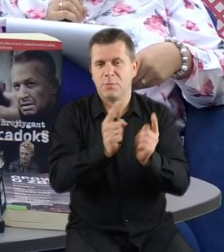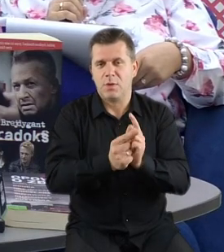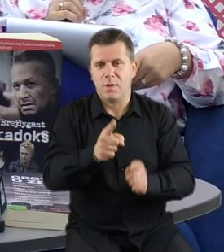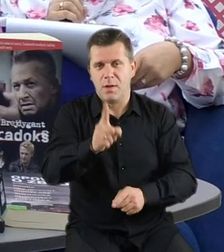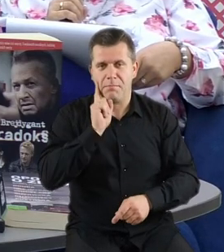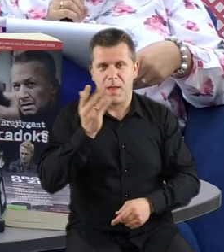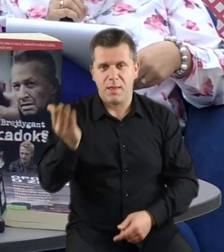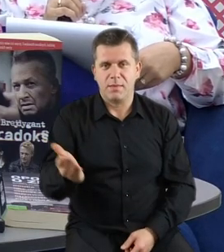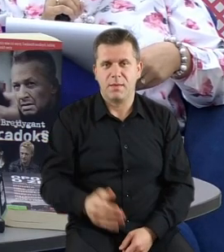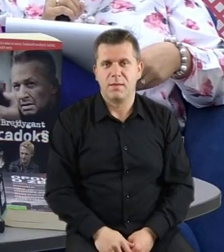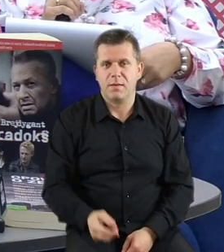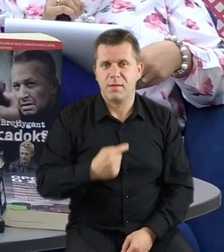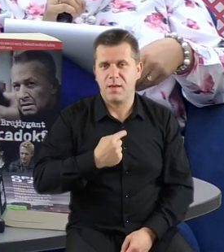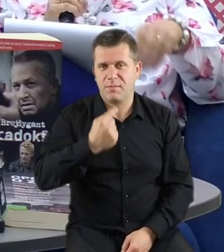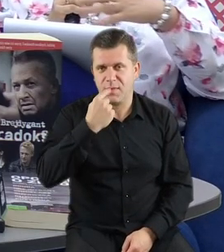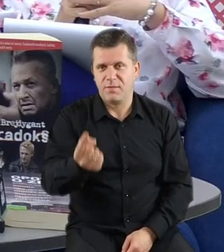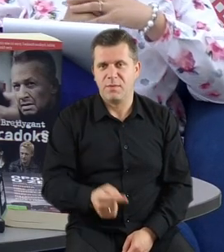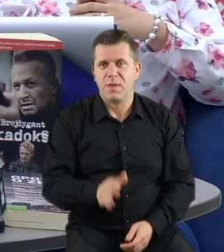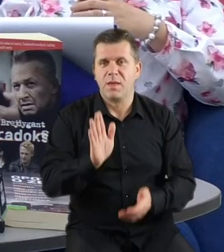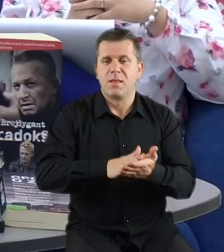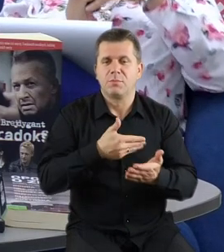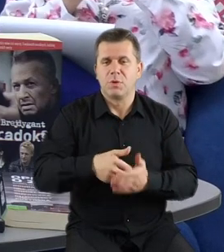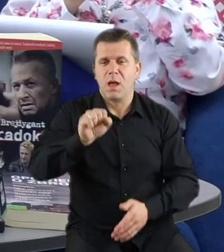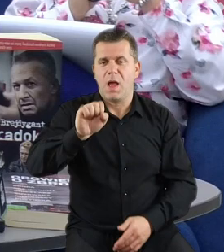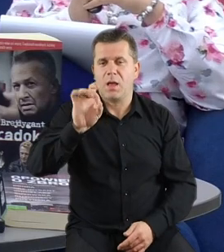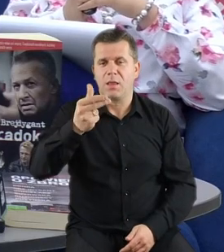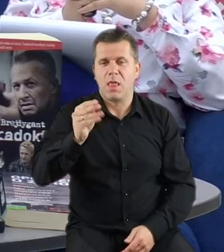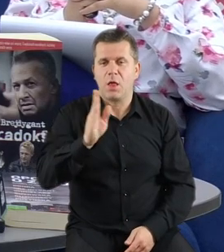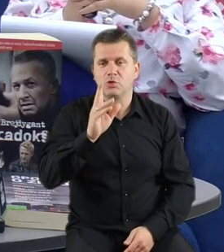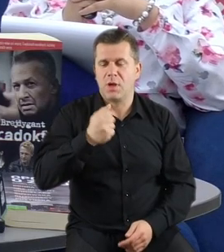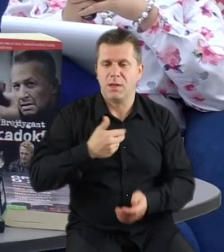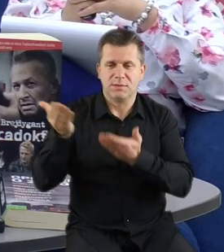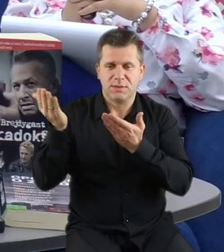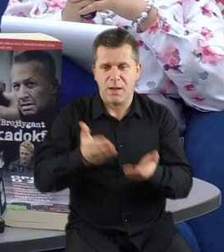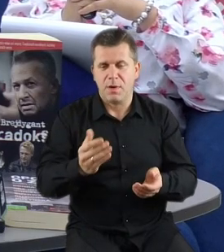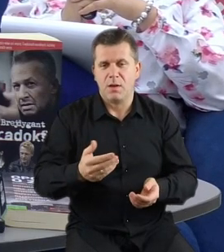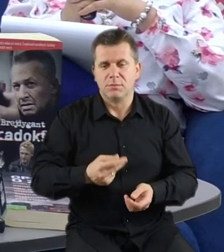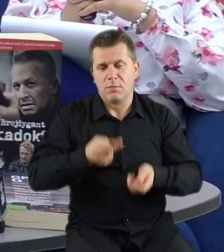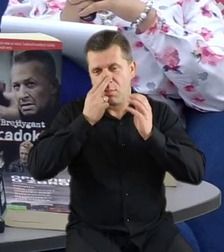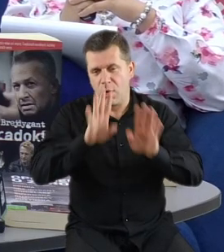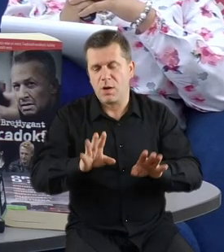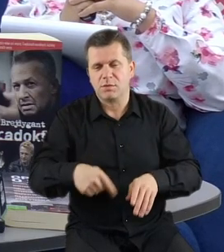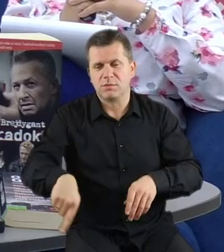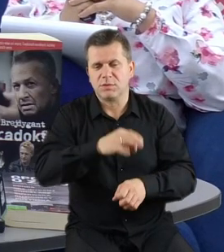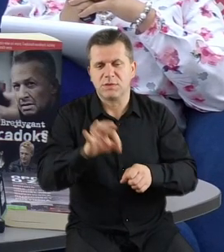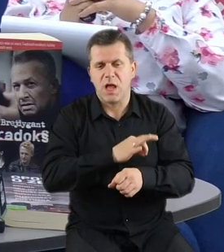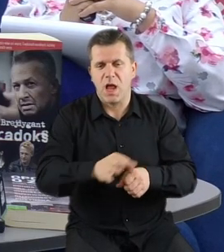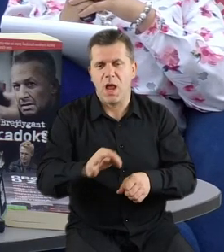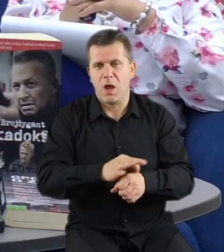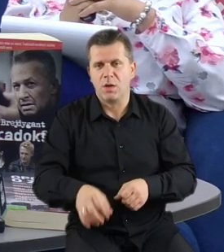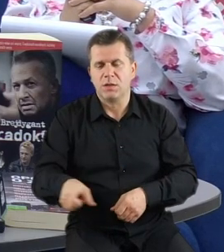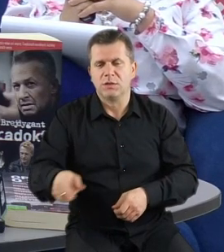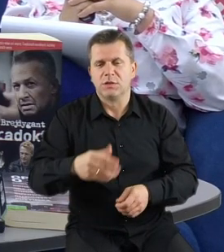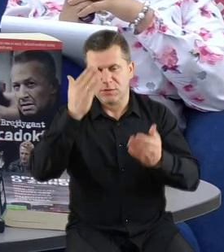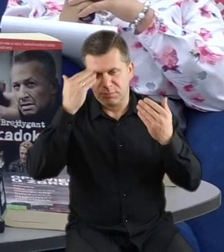spotkanie z panem, powiem, że na przykład Agnieszka zapraszała na okazanie zwłok do